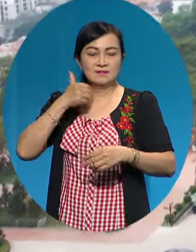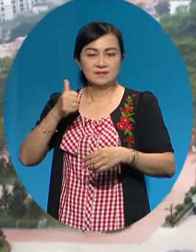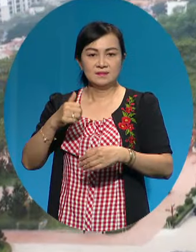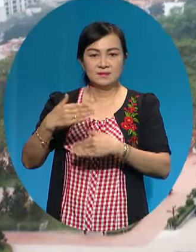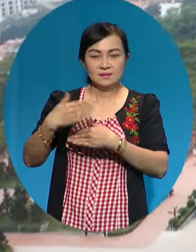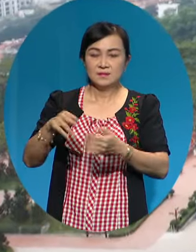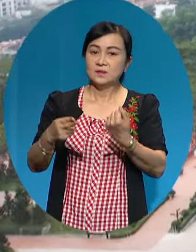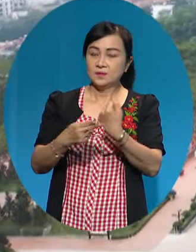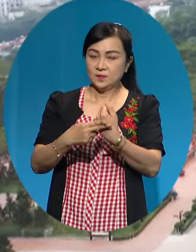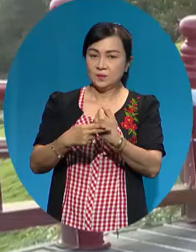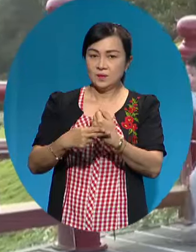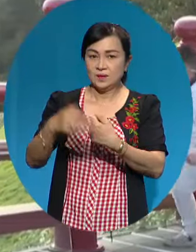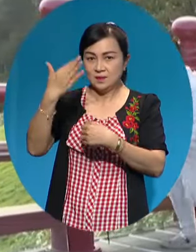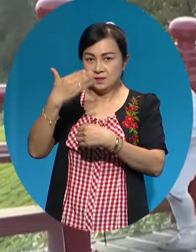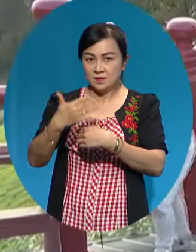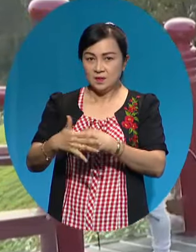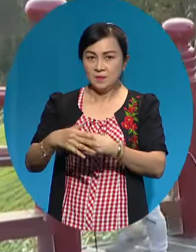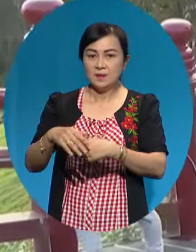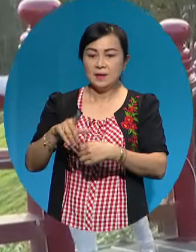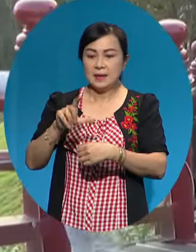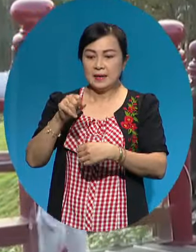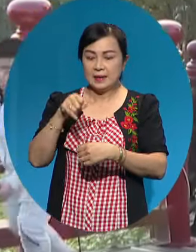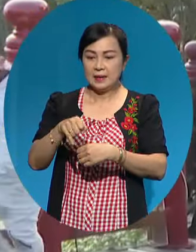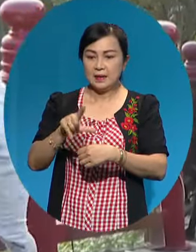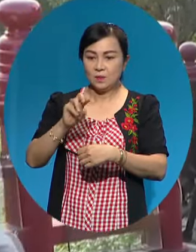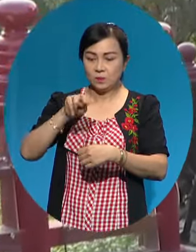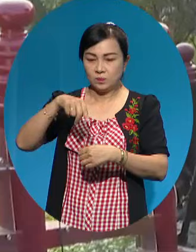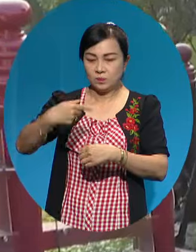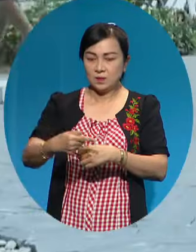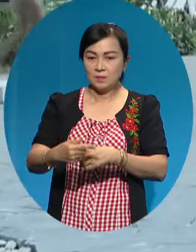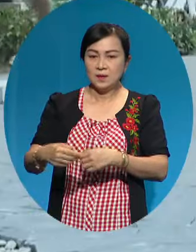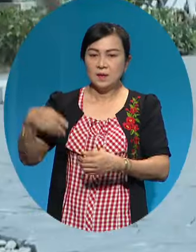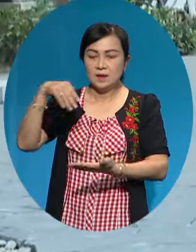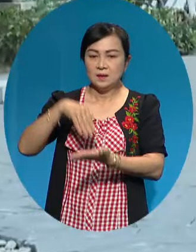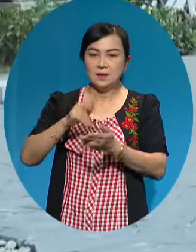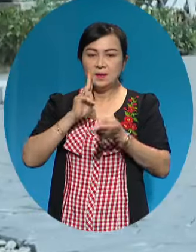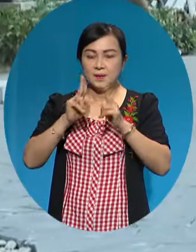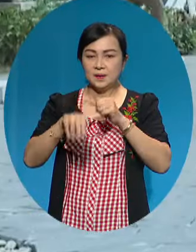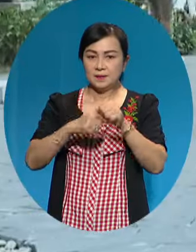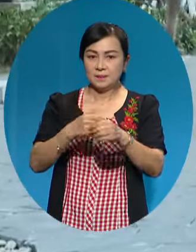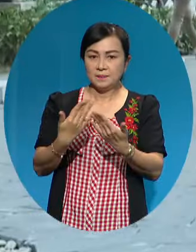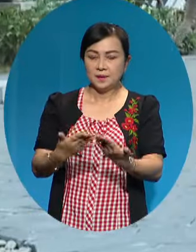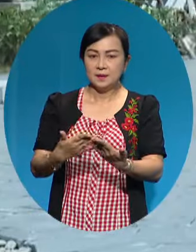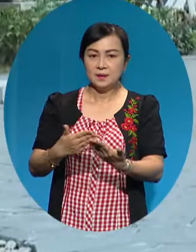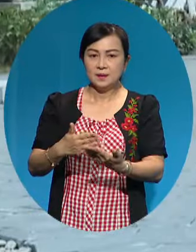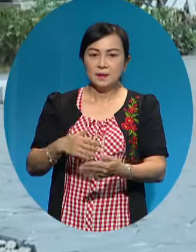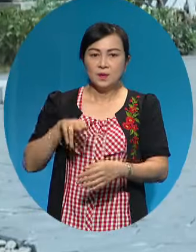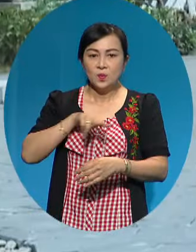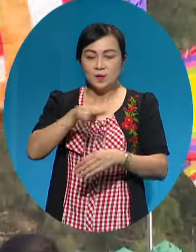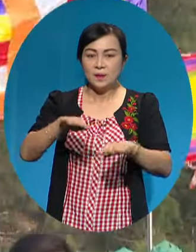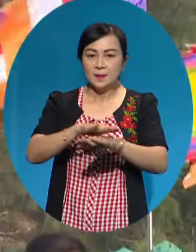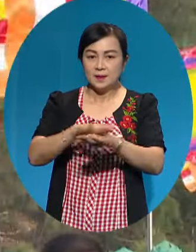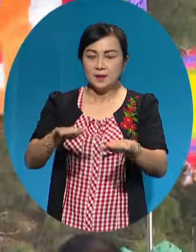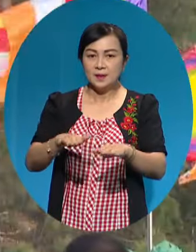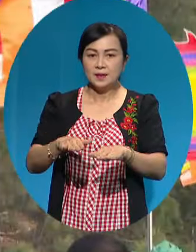Gần với Hà Nội và đa dạng trải nghiệm, Hạ Long cũng là điểm đến du xuân hút khách dịp Tết năm nay. Ngoài tham quan Vịnh Hạ Long, nghỉ